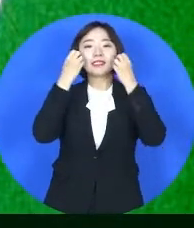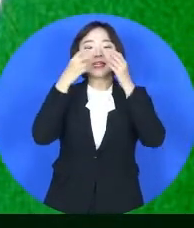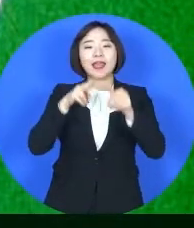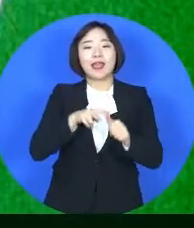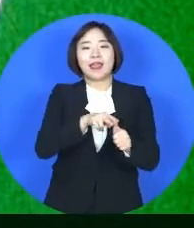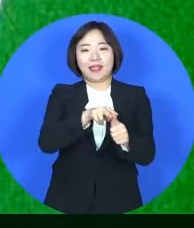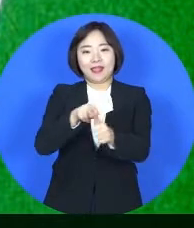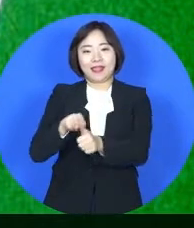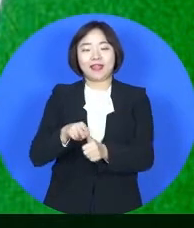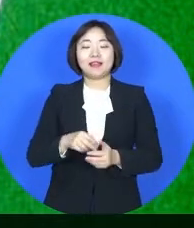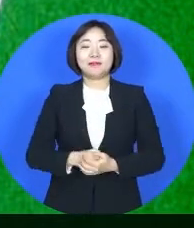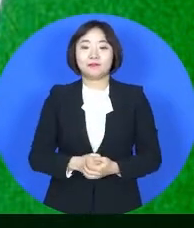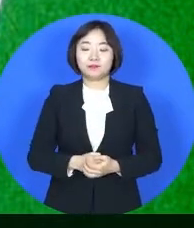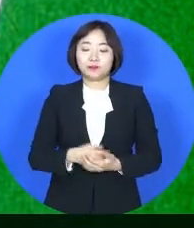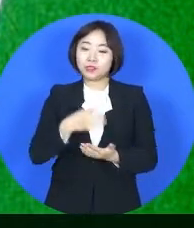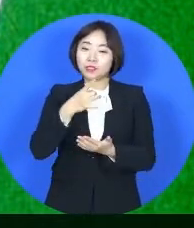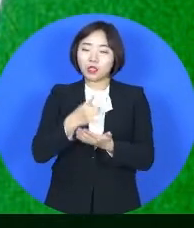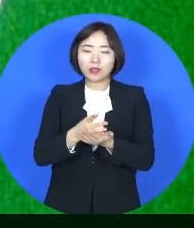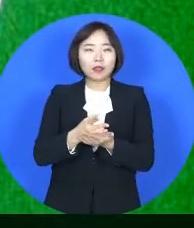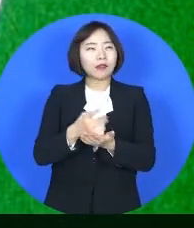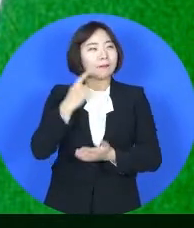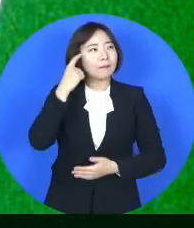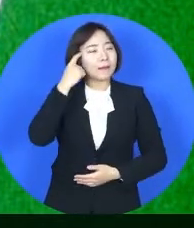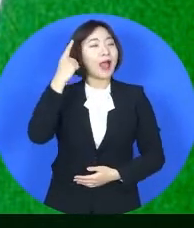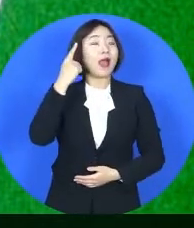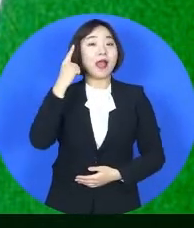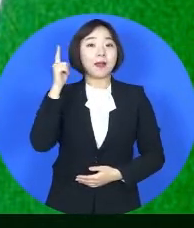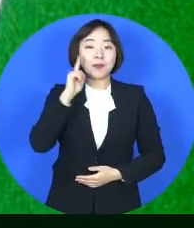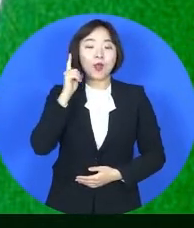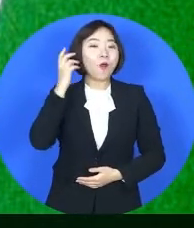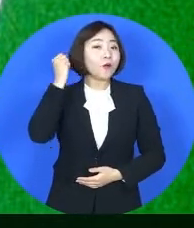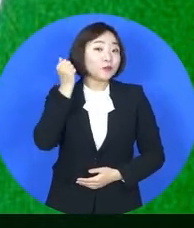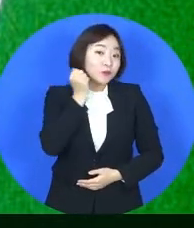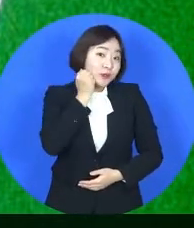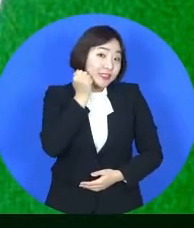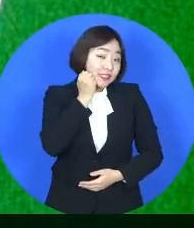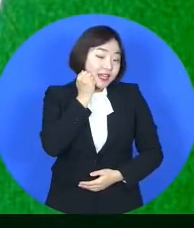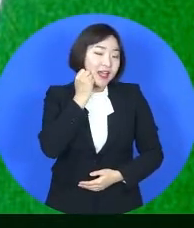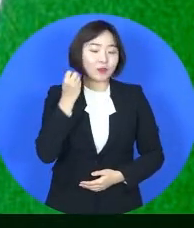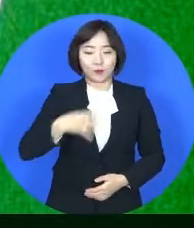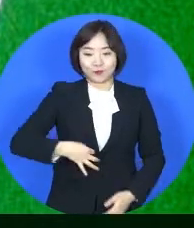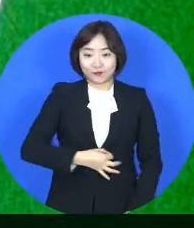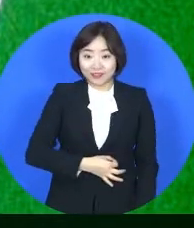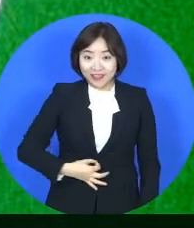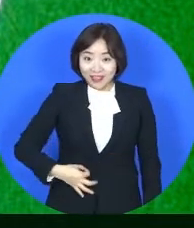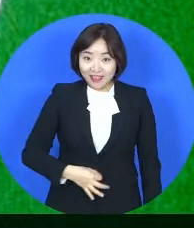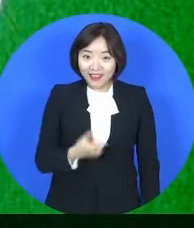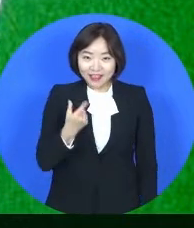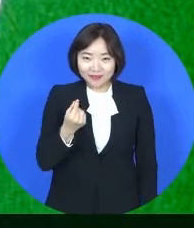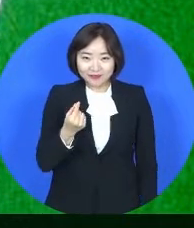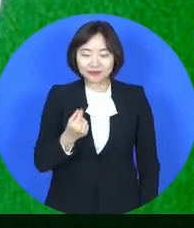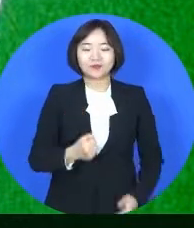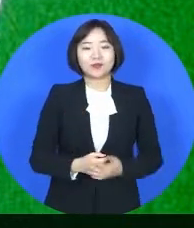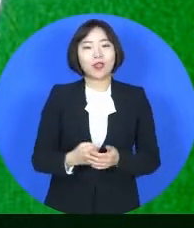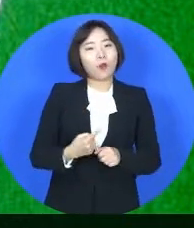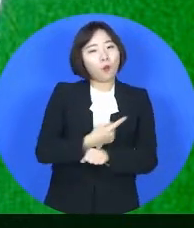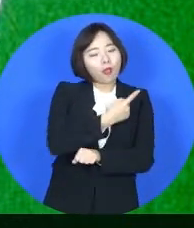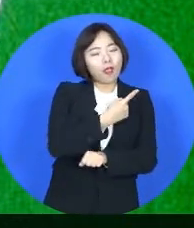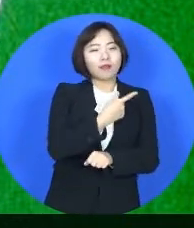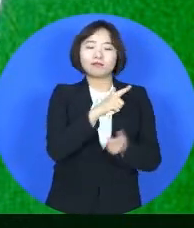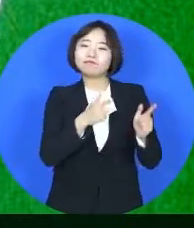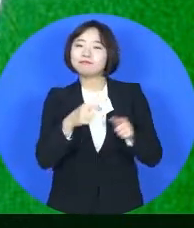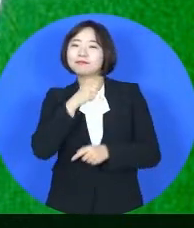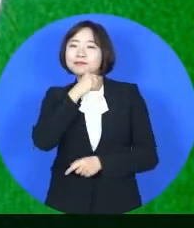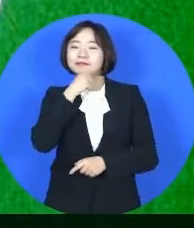생생정보입니다. 천안 하면 떠오르는 음식이 호두과자, 경천 순대죠. 이 밖에도 천안의